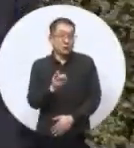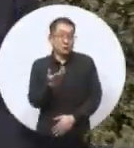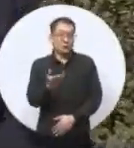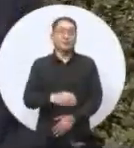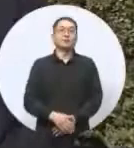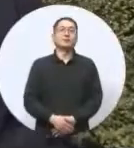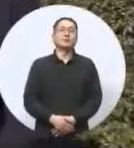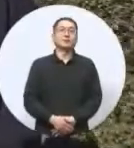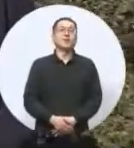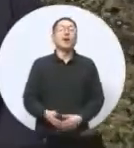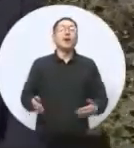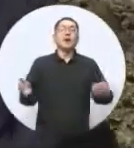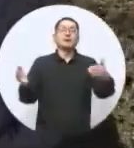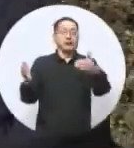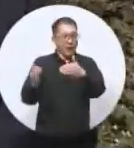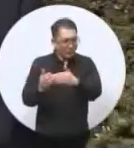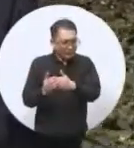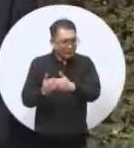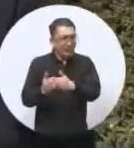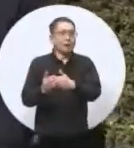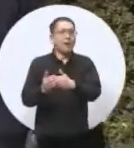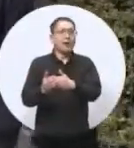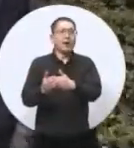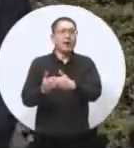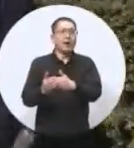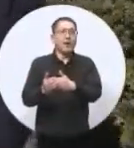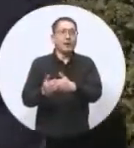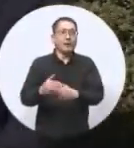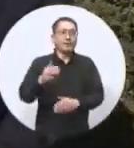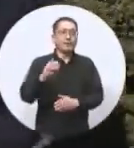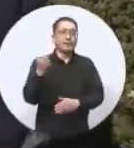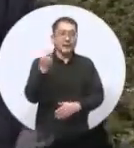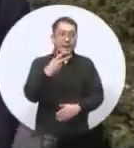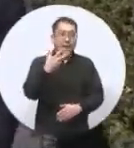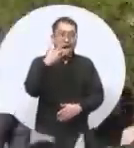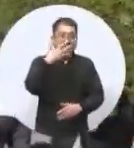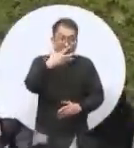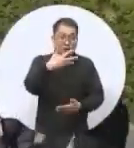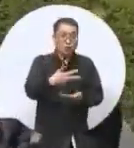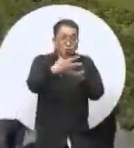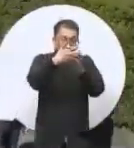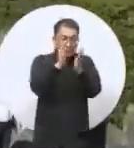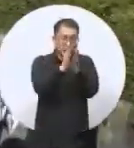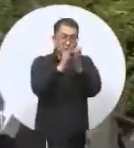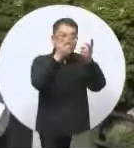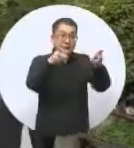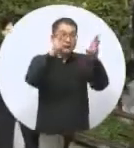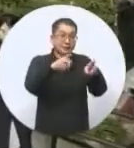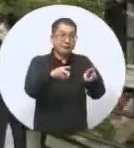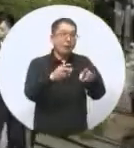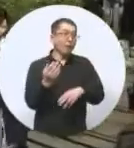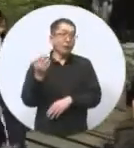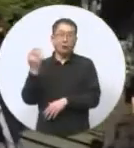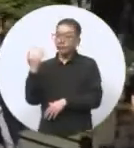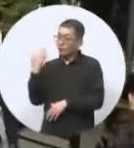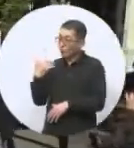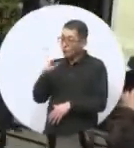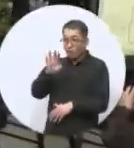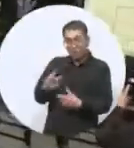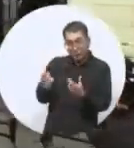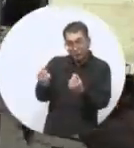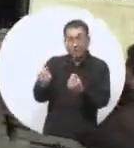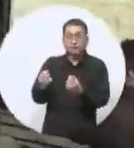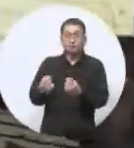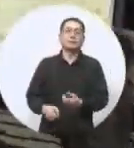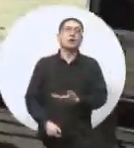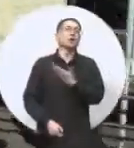そうですね、それじゃあ最後になりますが、はい、ここでまた八王子神社、 また八王子神社、ね、あれ先ほどもありましたよね。 ここ